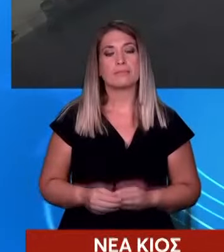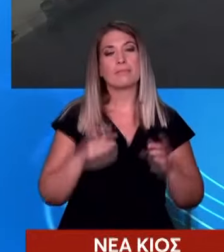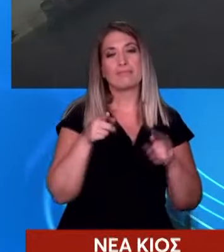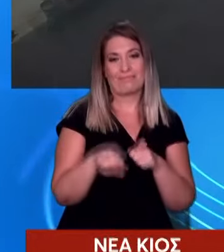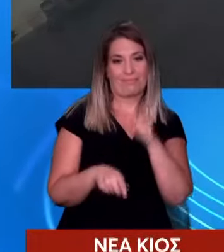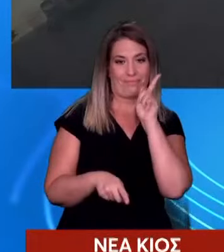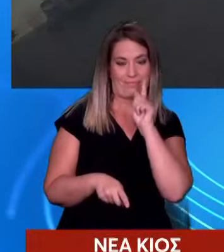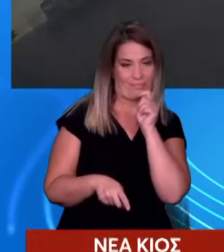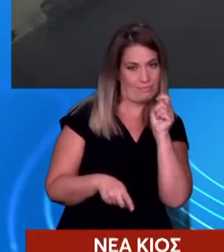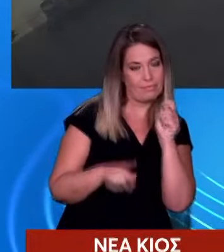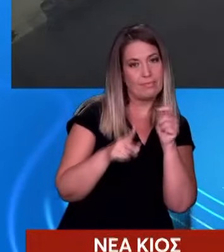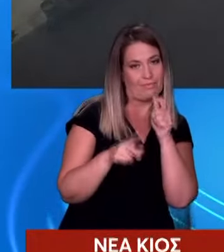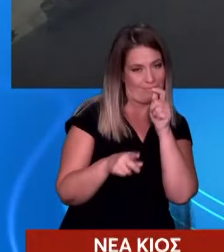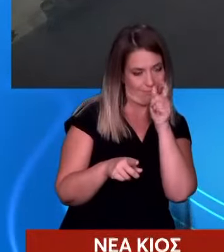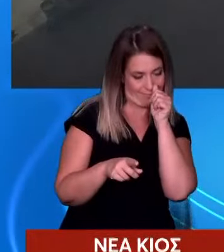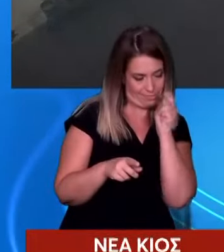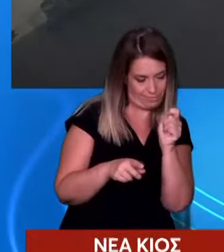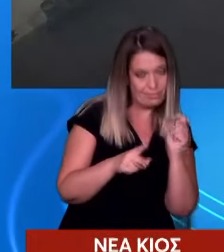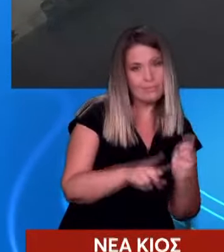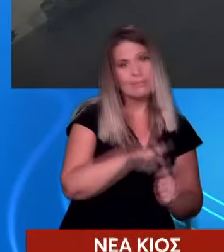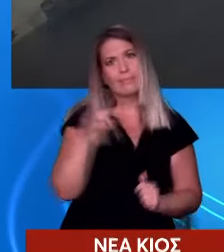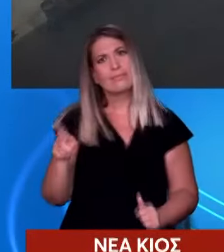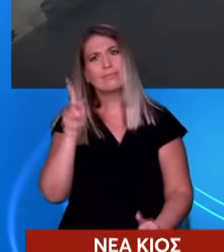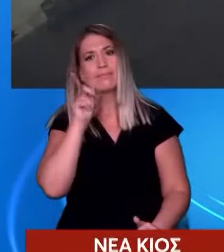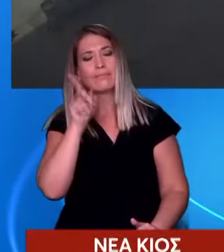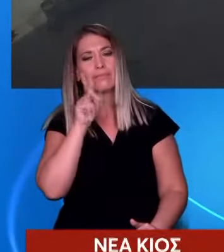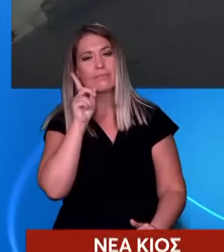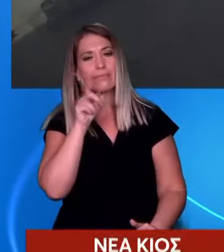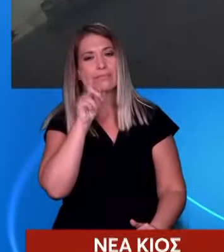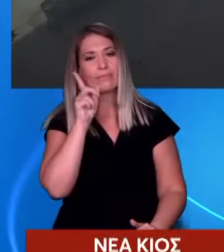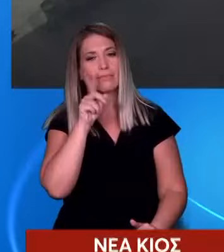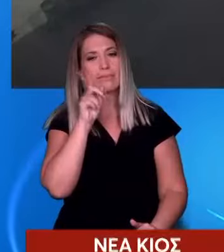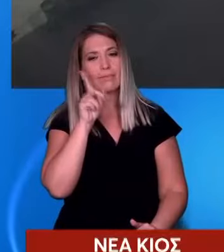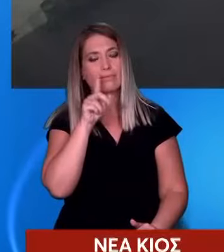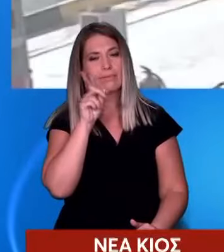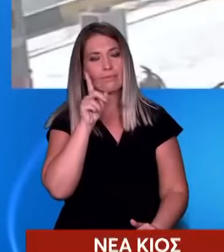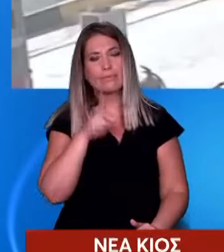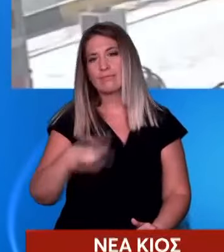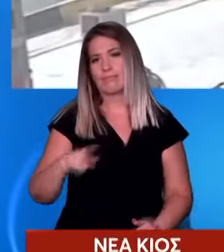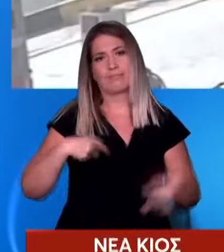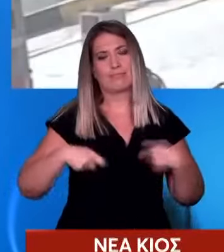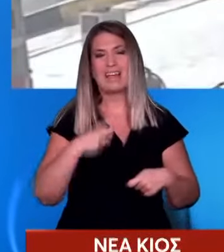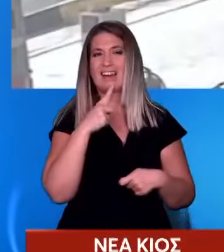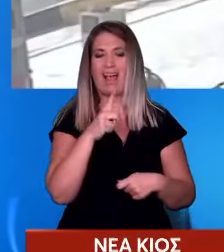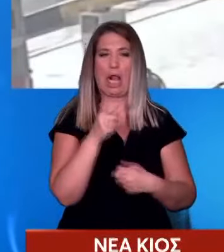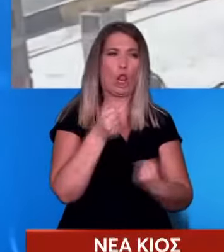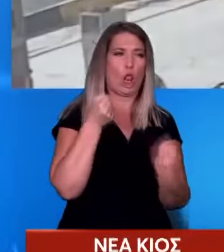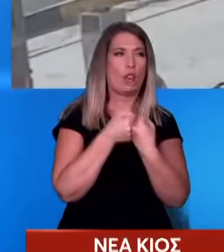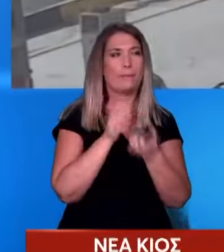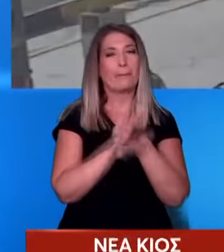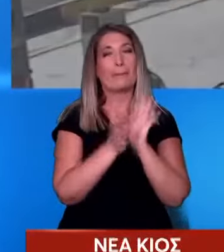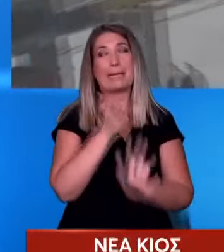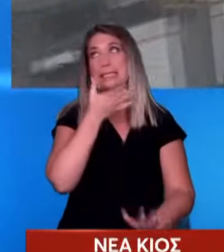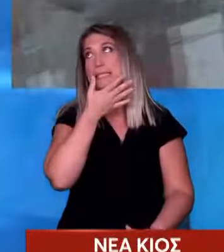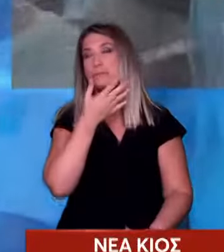σου, Κυριάκο. Γιατί οι κάτοικοι λένε, και γι' αυτό είναι συγκεντρωμένοι εκεί, ότι δεν είναι ένα τροχαίο. Δεν είναι μόνο ένα τροχαίο. Είναι